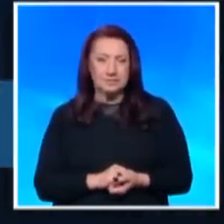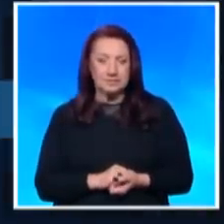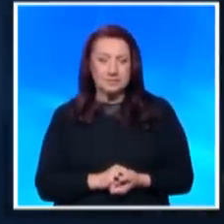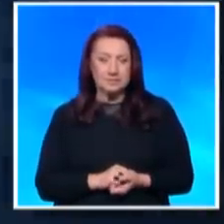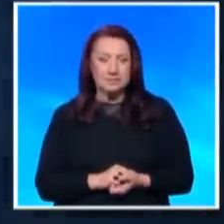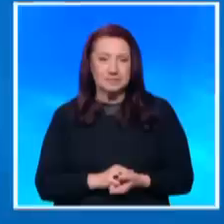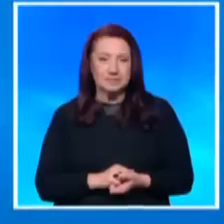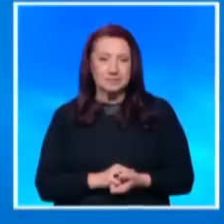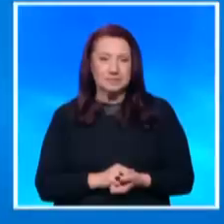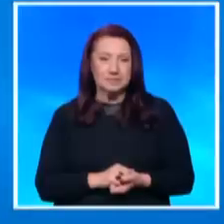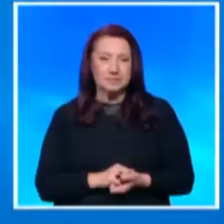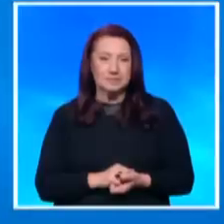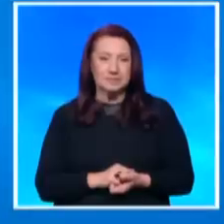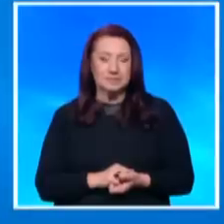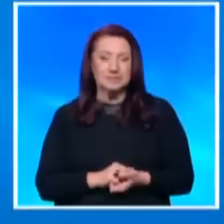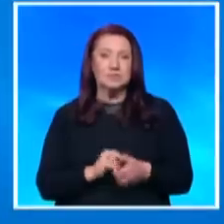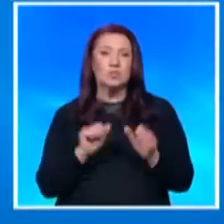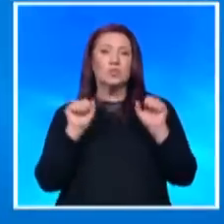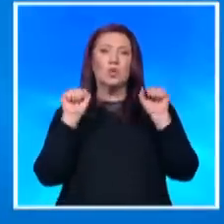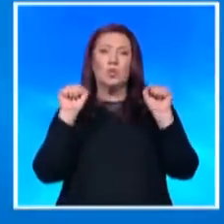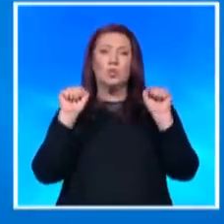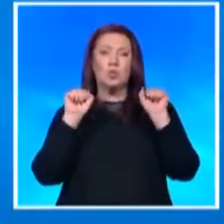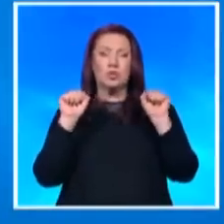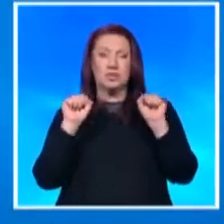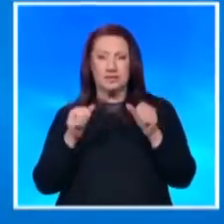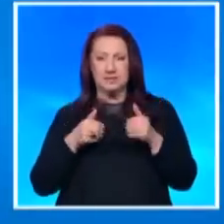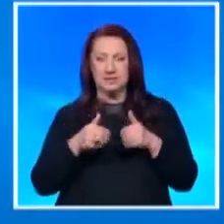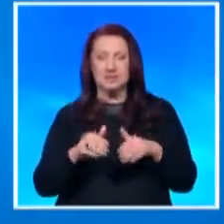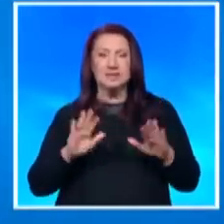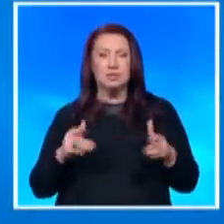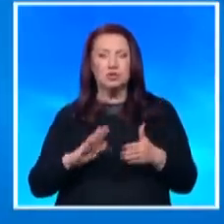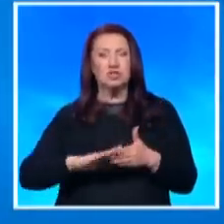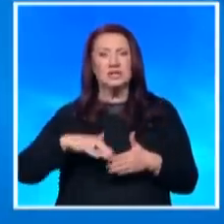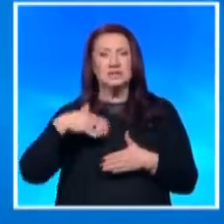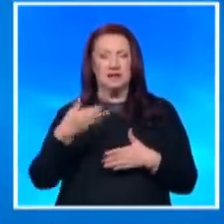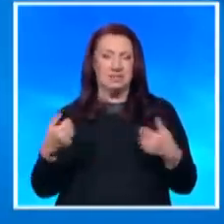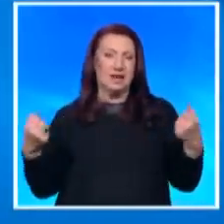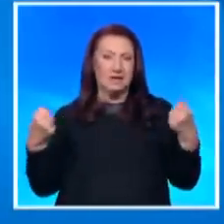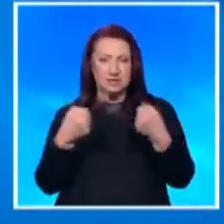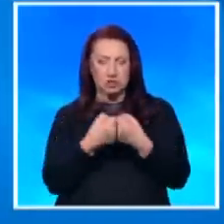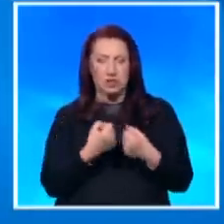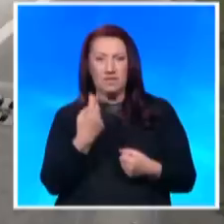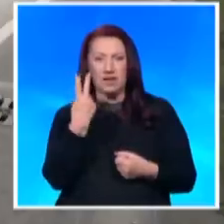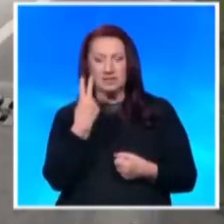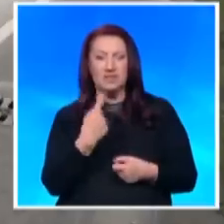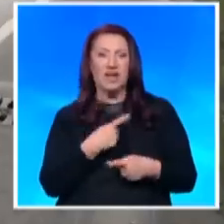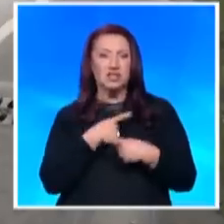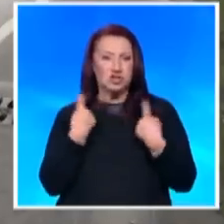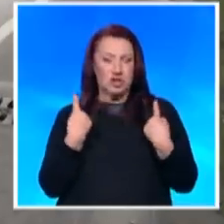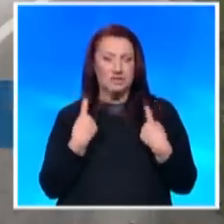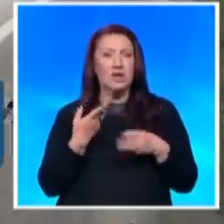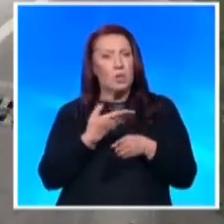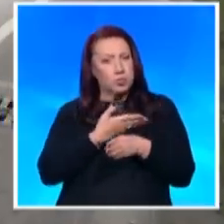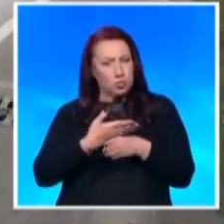Горчева. А протестът, който започна след фаталната катастрофа с две жертви, продължава и днес. Шестата вечер